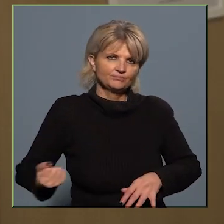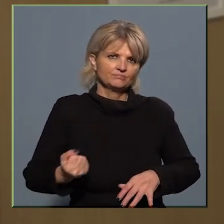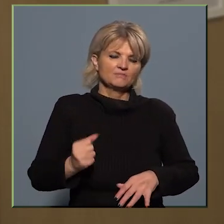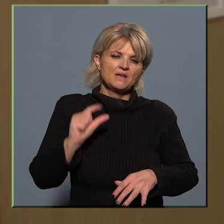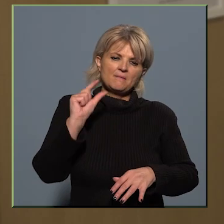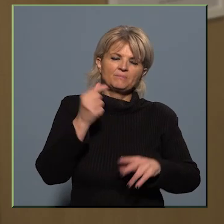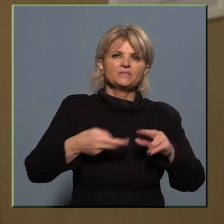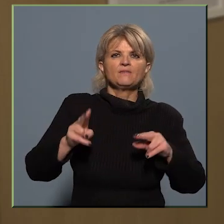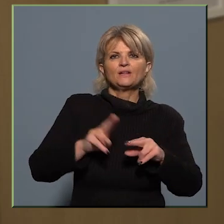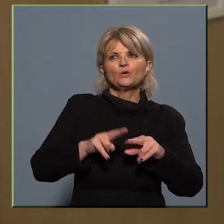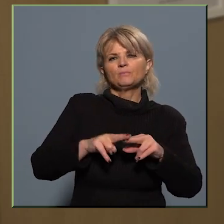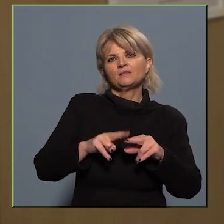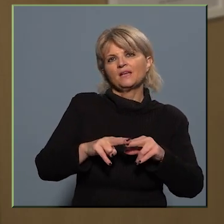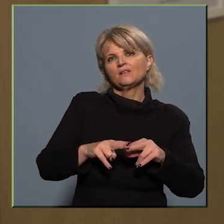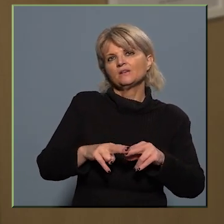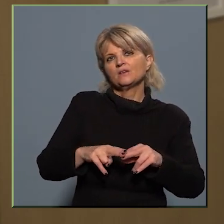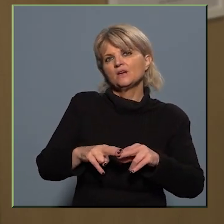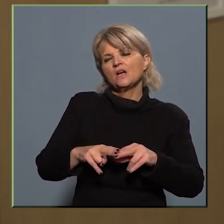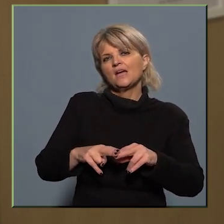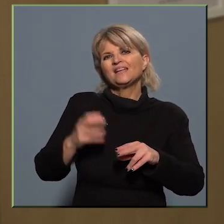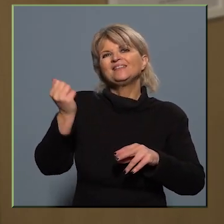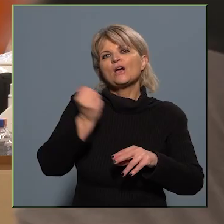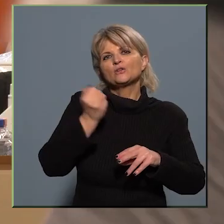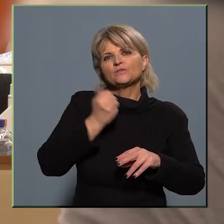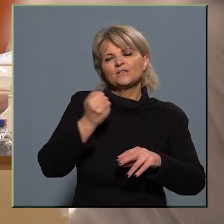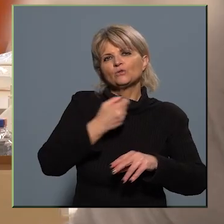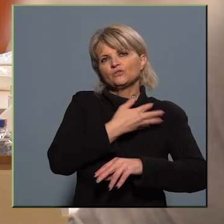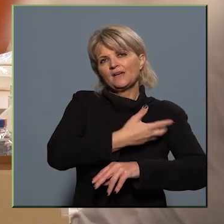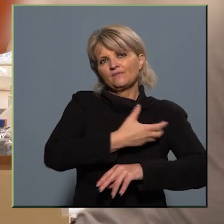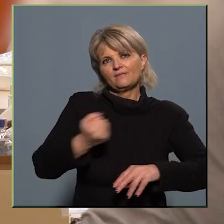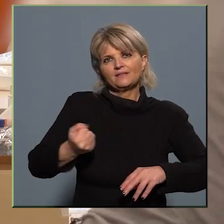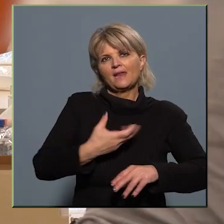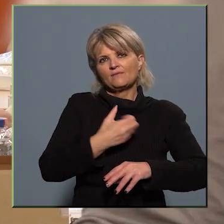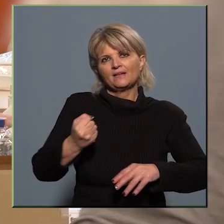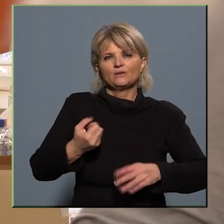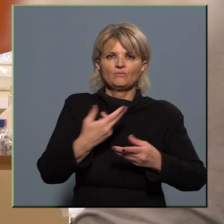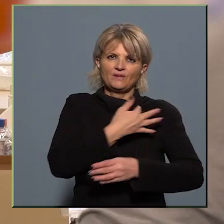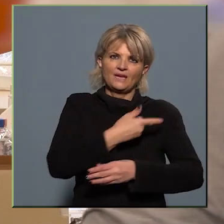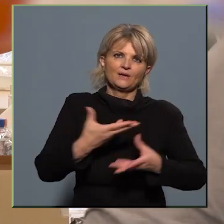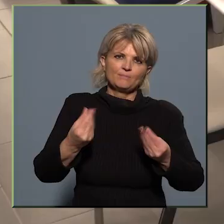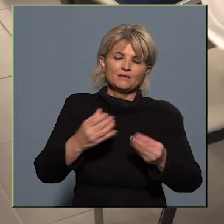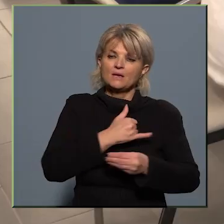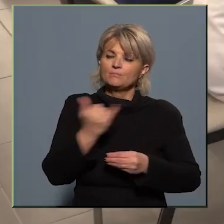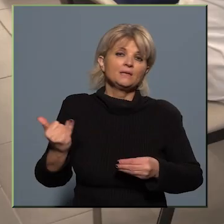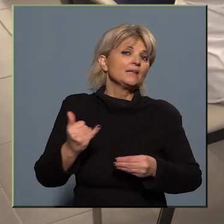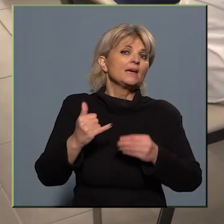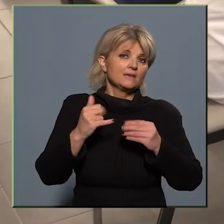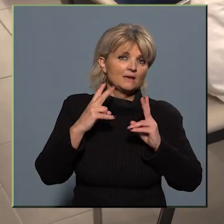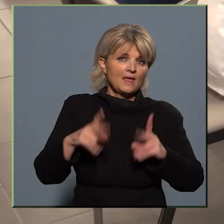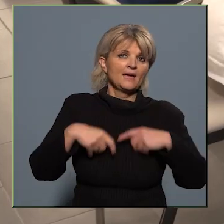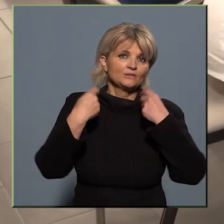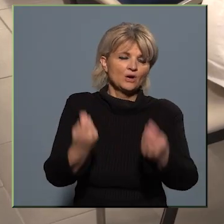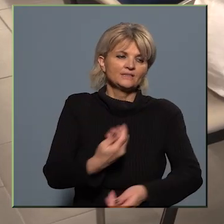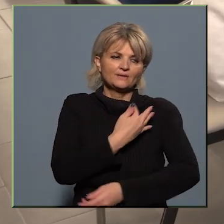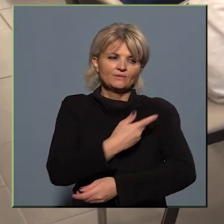több, mint egy kiadós vérvételnél, egy diagnosztikus vérvételnél levett vérmennyiség. Adhat vért. Majdnem mindenki. Nagyon-nagyon ritka és nagyon